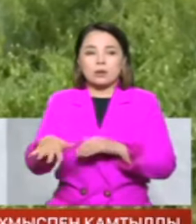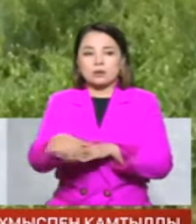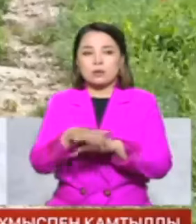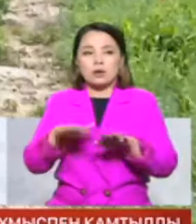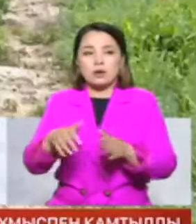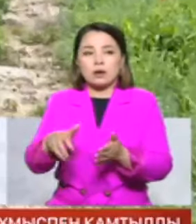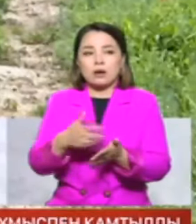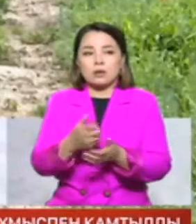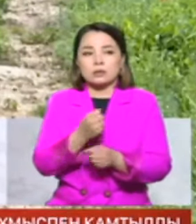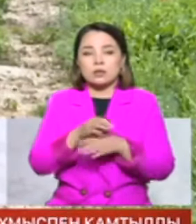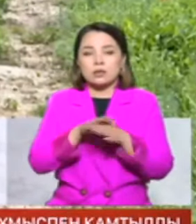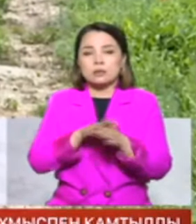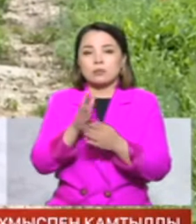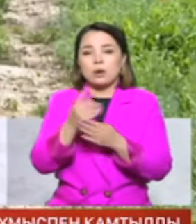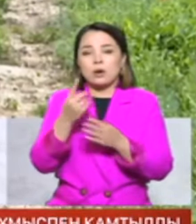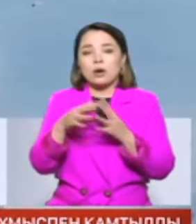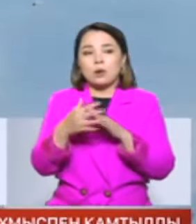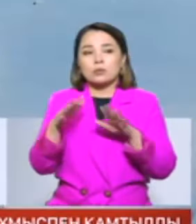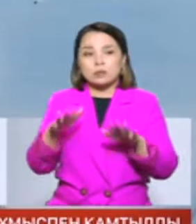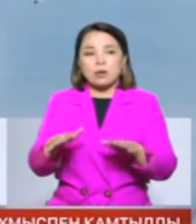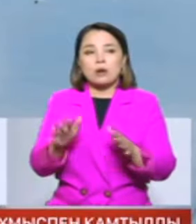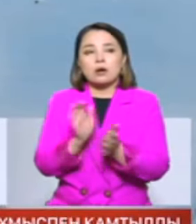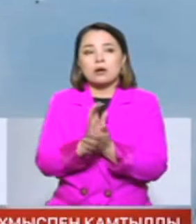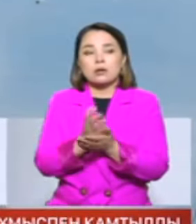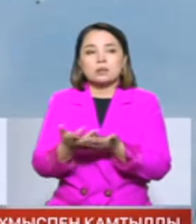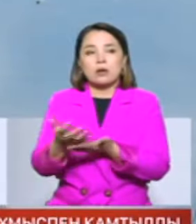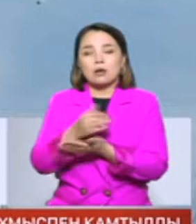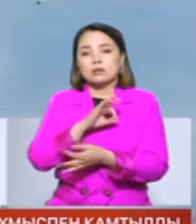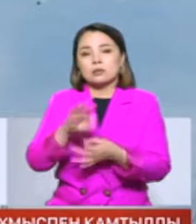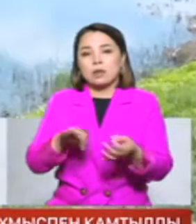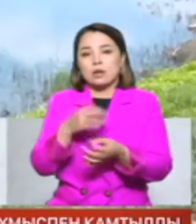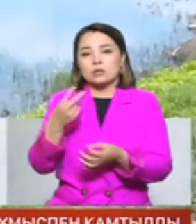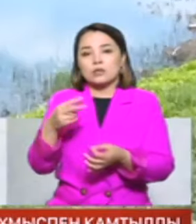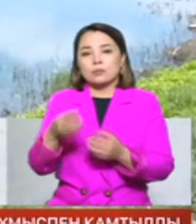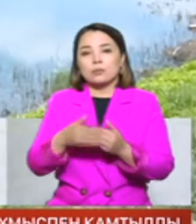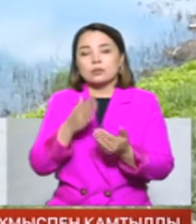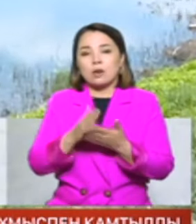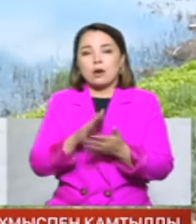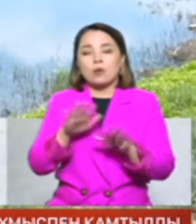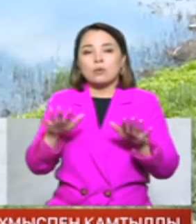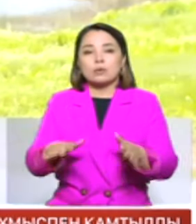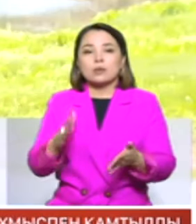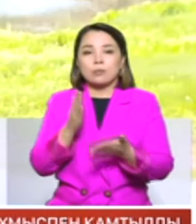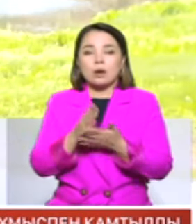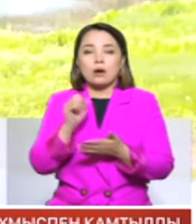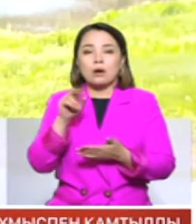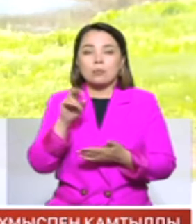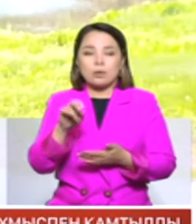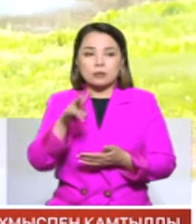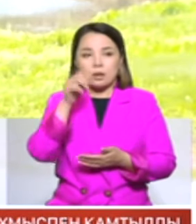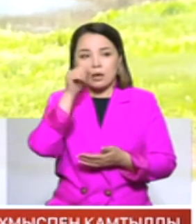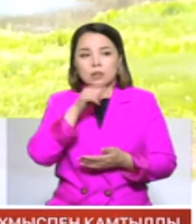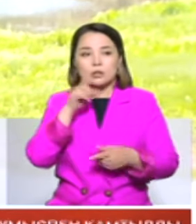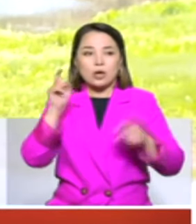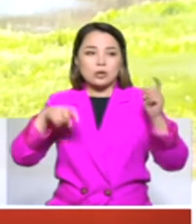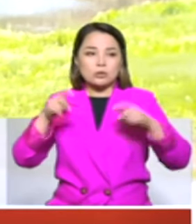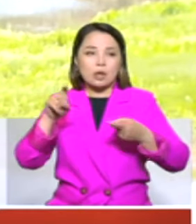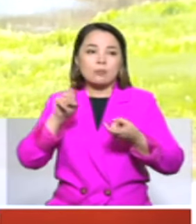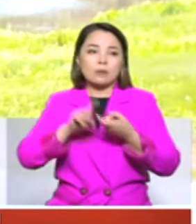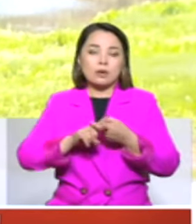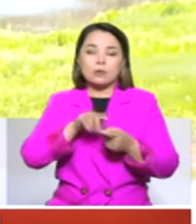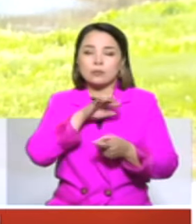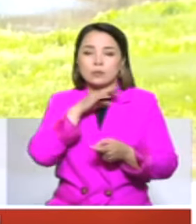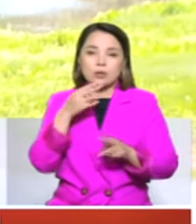жатыр. Қазір осы бір ауылда кәріз қалдығын жинайтын 20-дан астам орын бар. Ақпан айында жауын шашын көп жауына